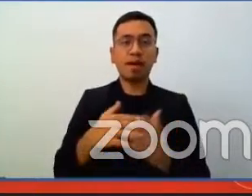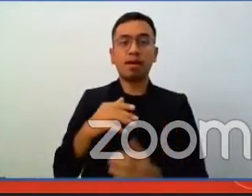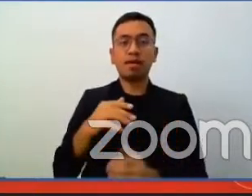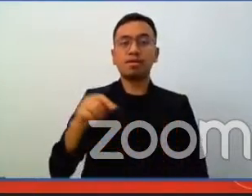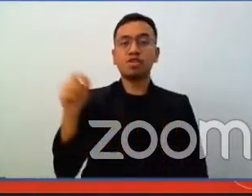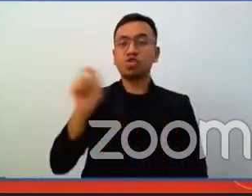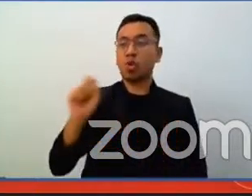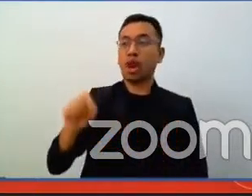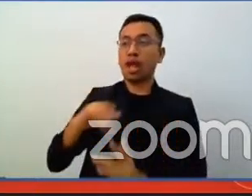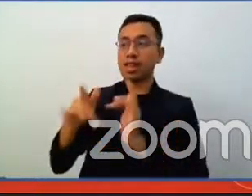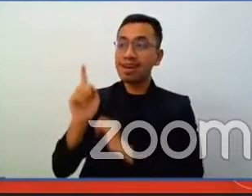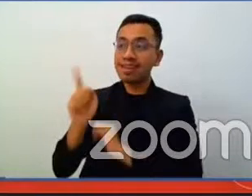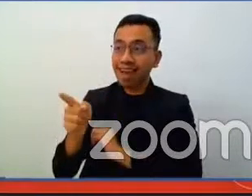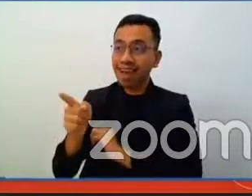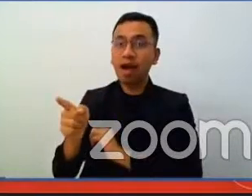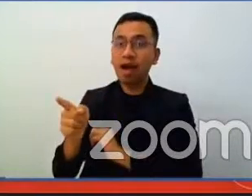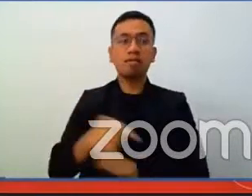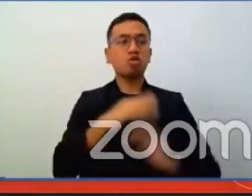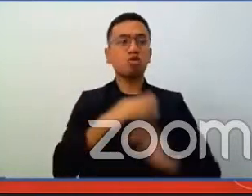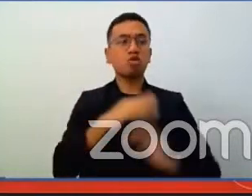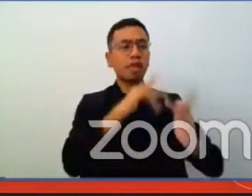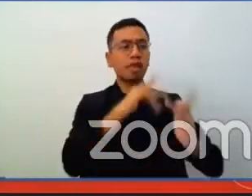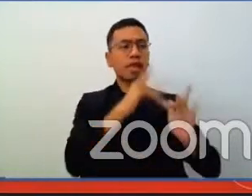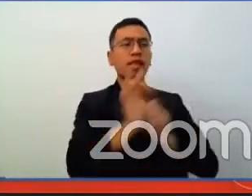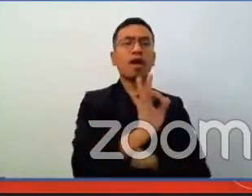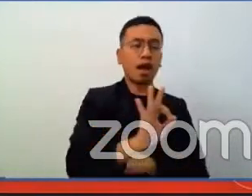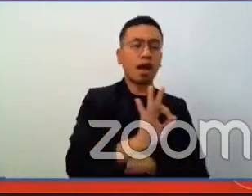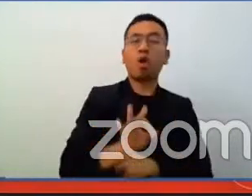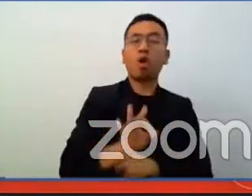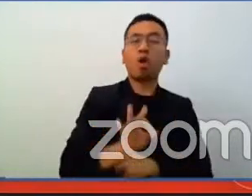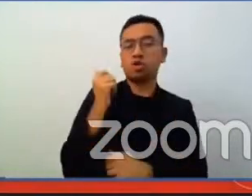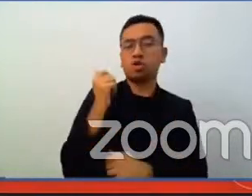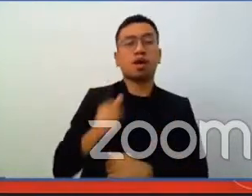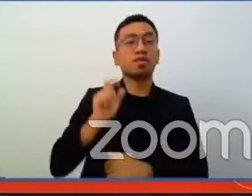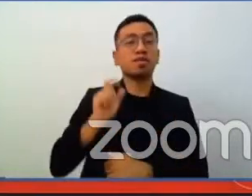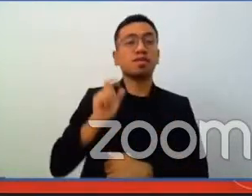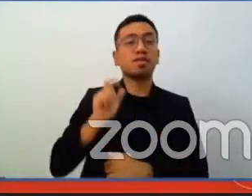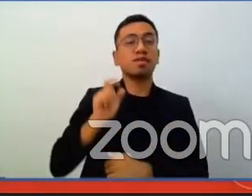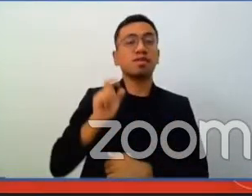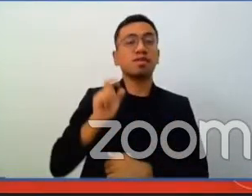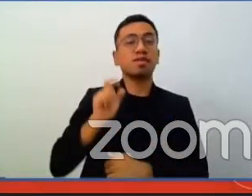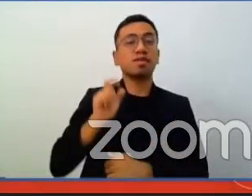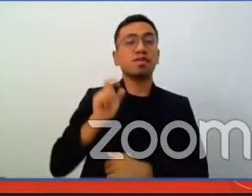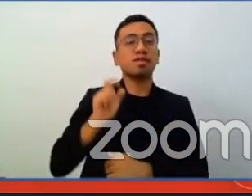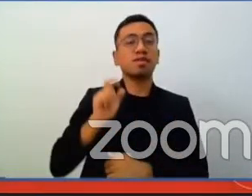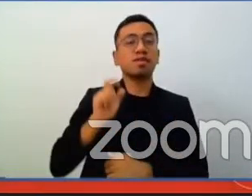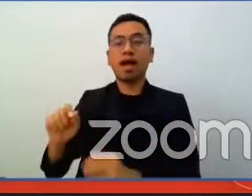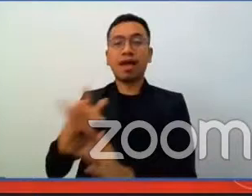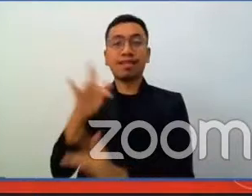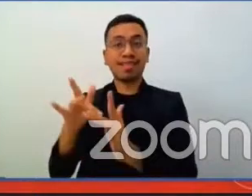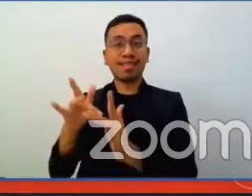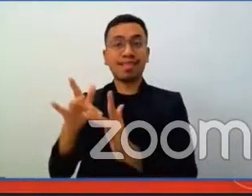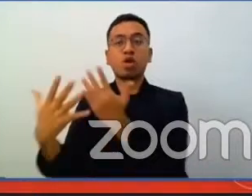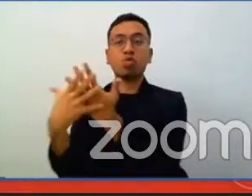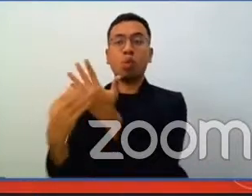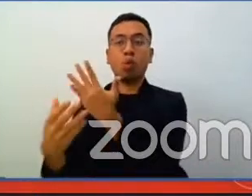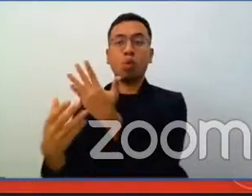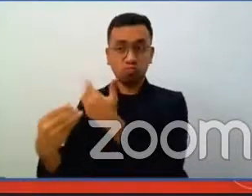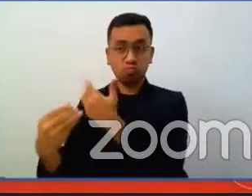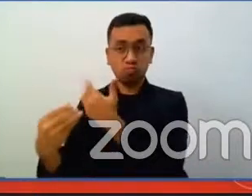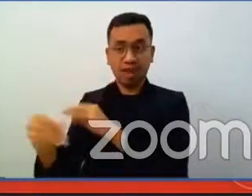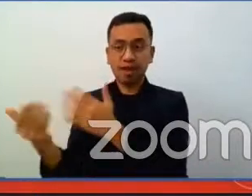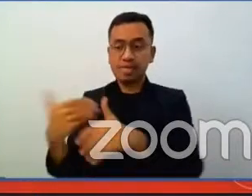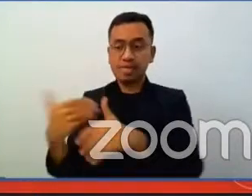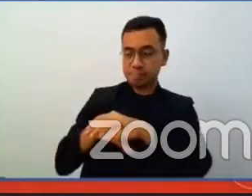kan, adanya di sekolah. Silakan di-download di sekolah, nanti dibawa pulang untuk dicoba kembali. Oke. Jadi